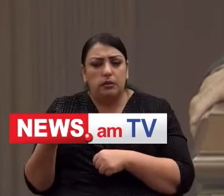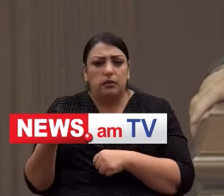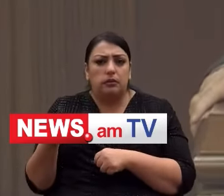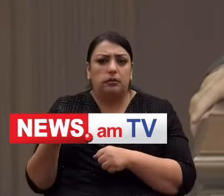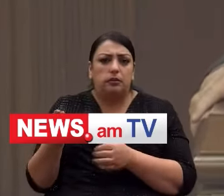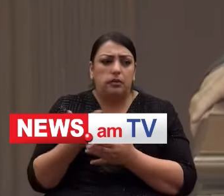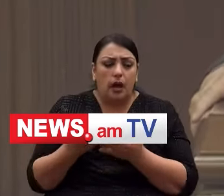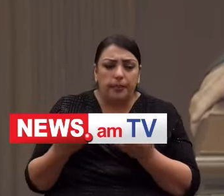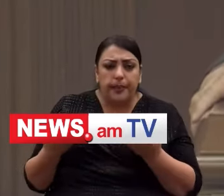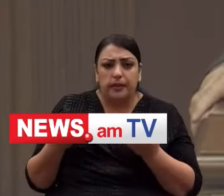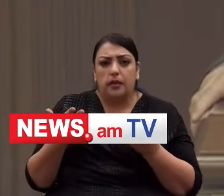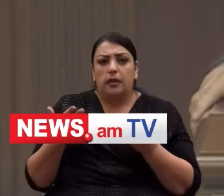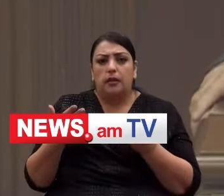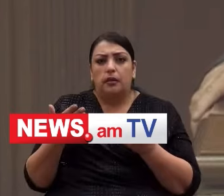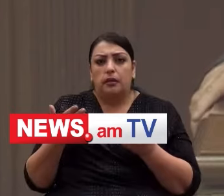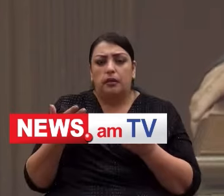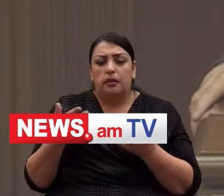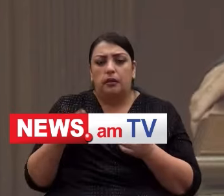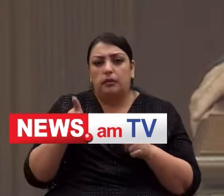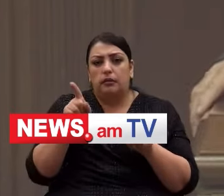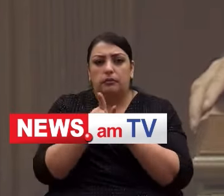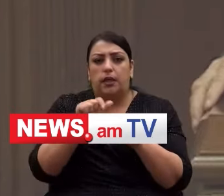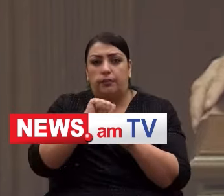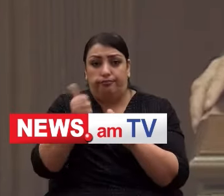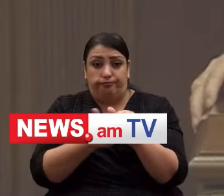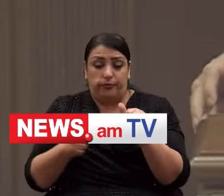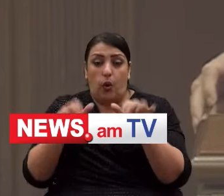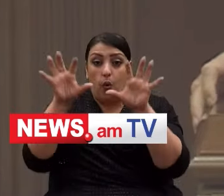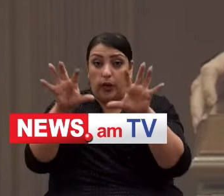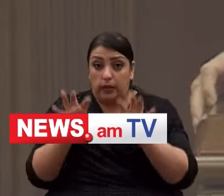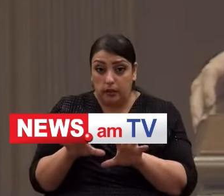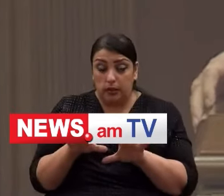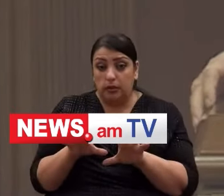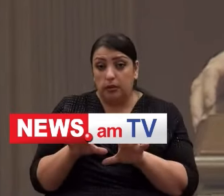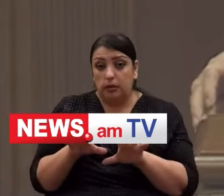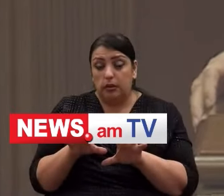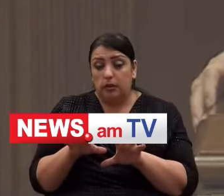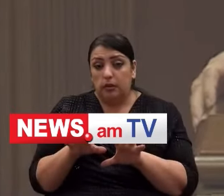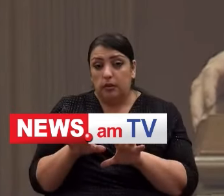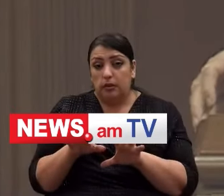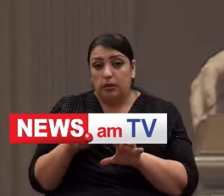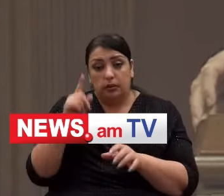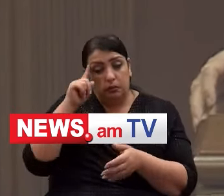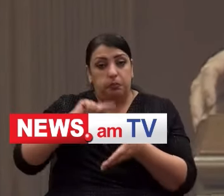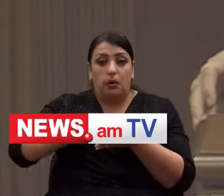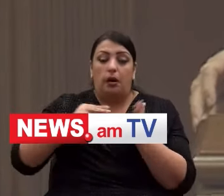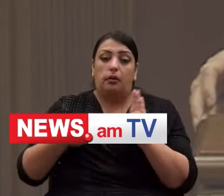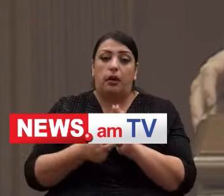կամ տարբերակով շրջանցել, ենթադրենք, թե օրենքի բացերը եւ պլանավորել իրենց